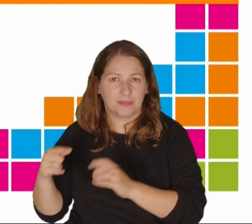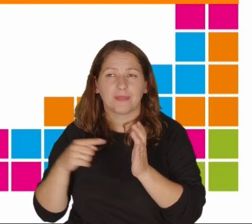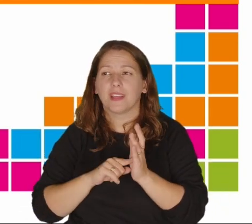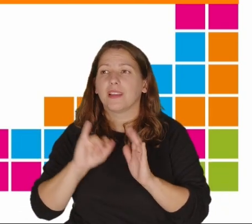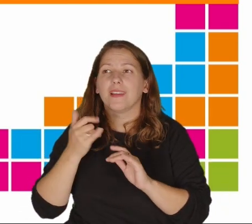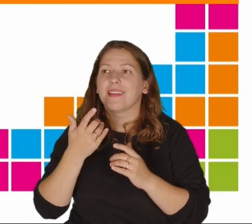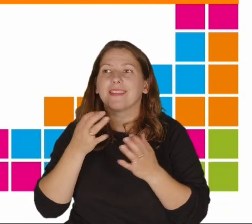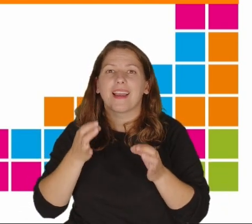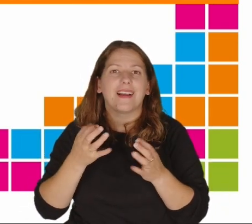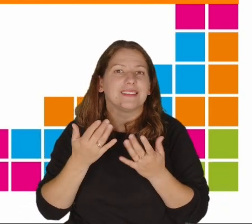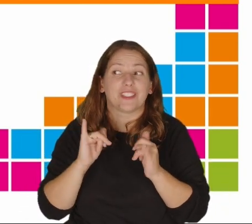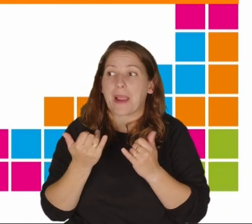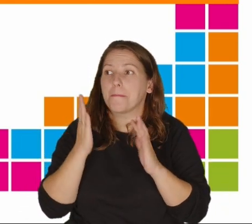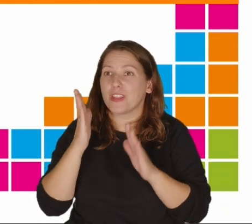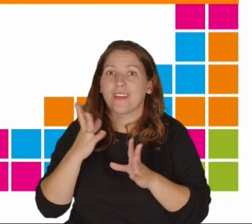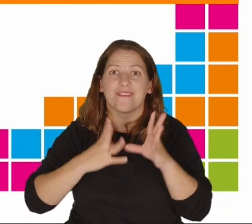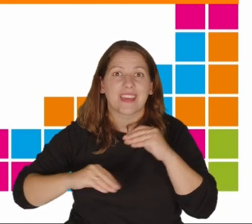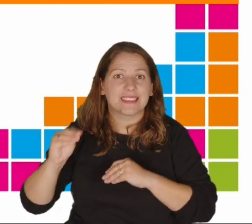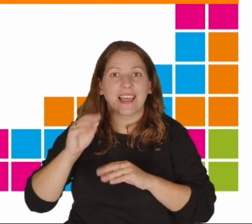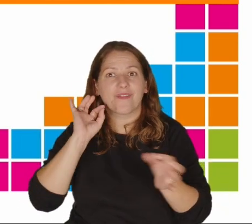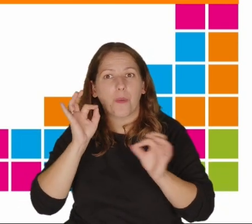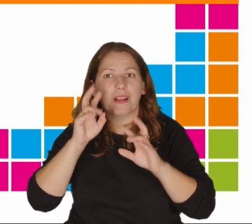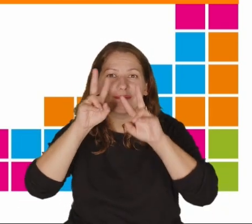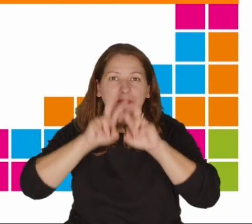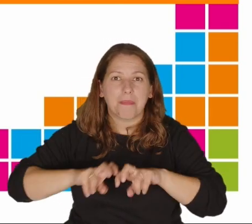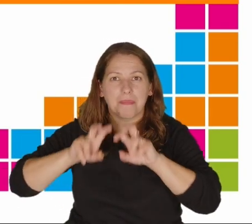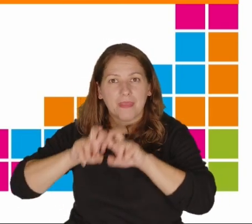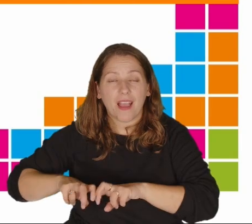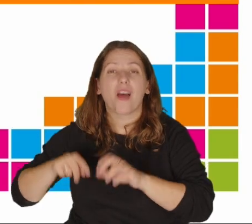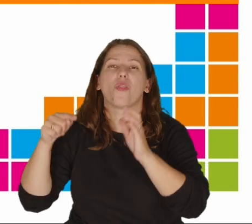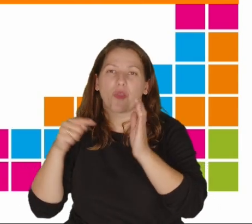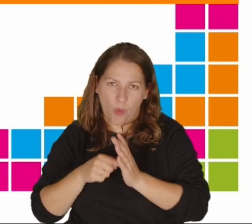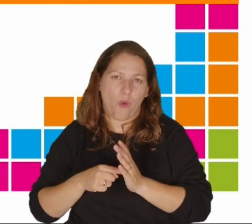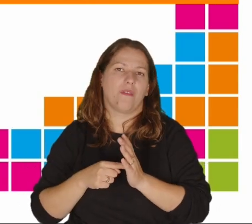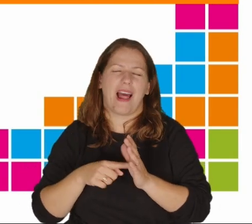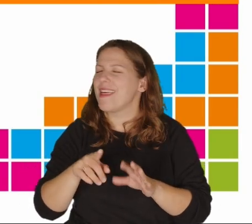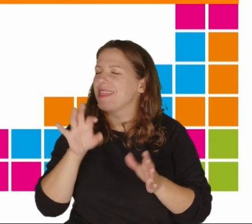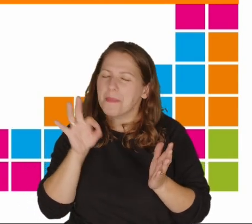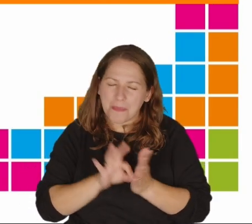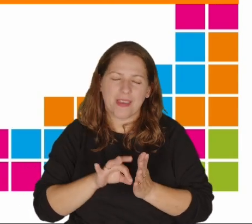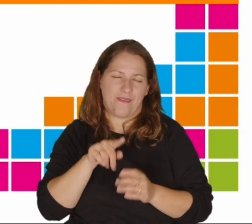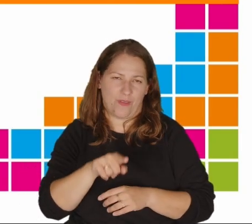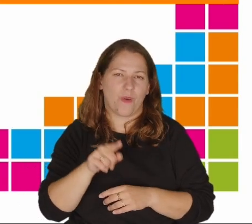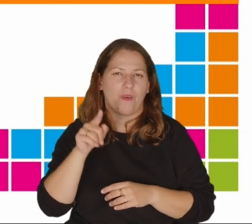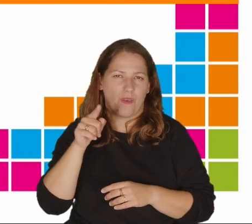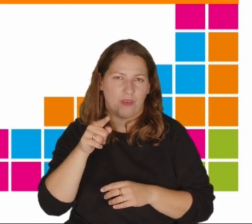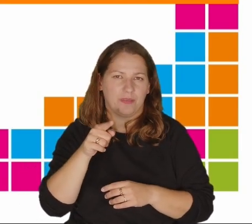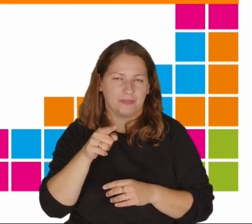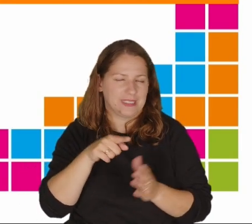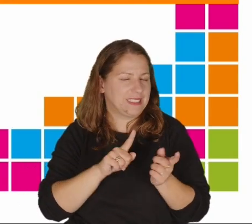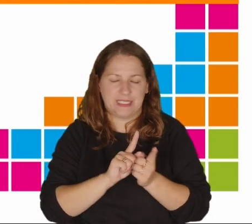kiedy będziemy mieli więcej informacji, więcej danych, ale bez wątpienia jest tak, że to zmienia, że